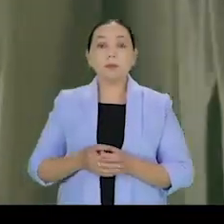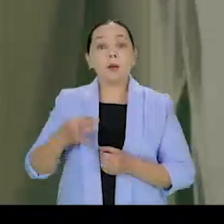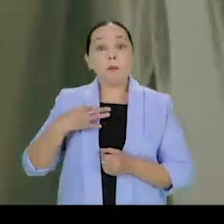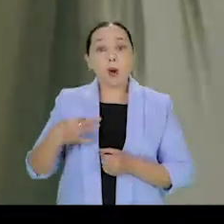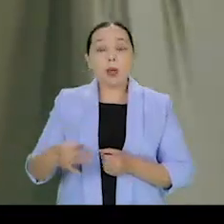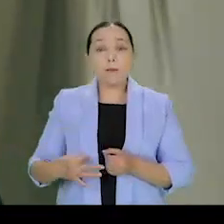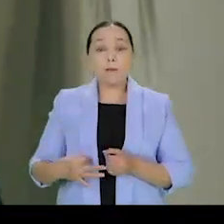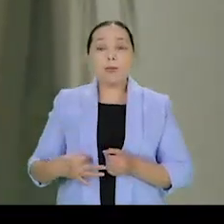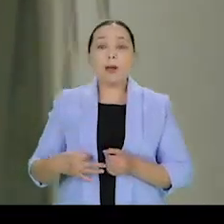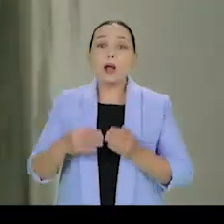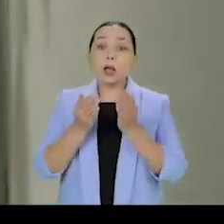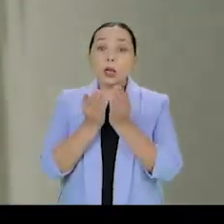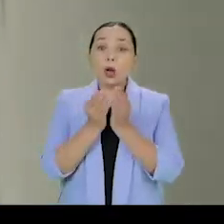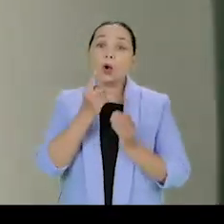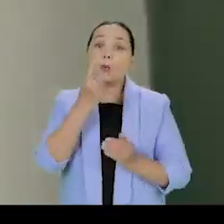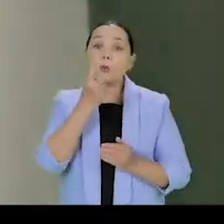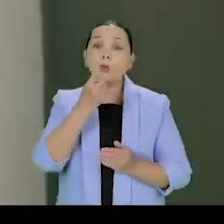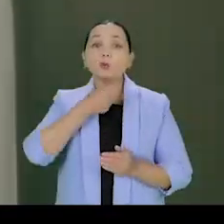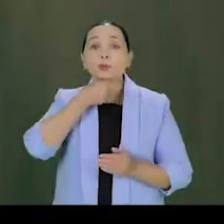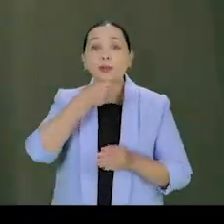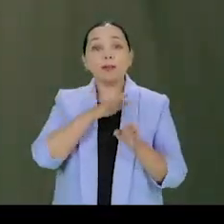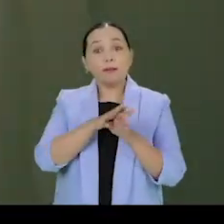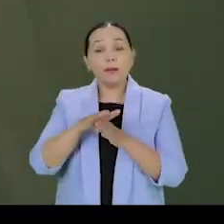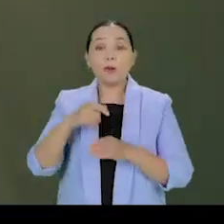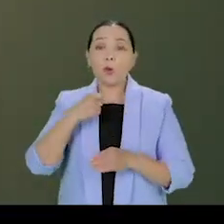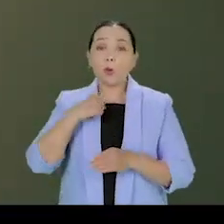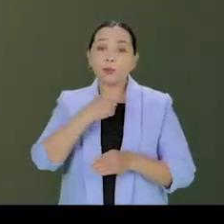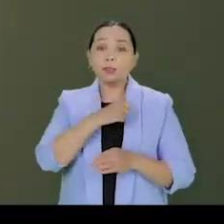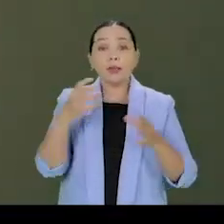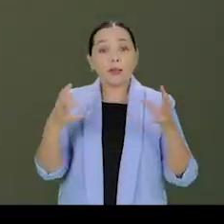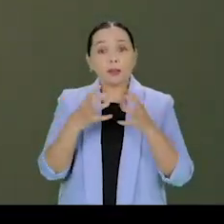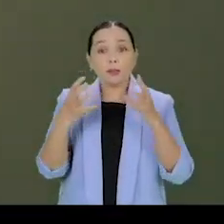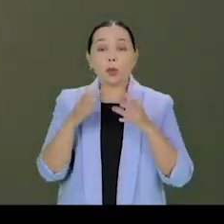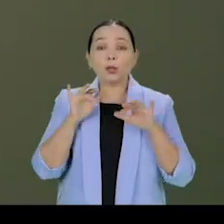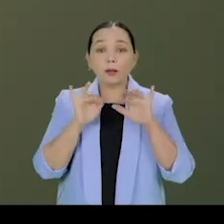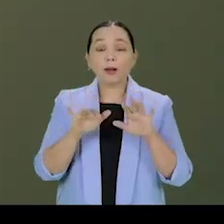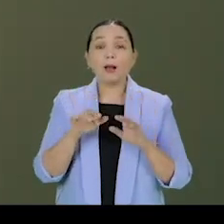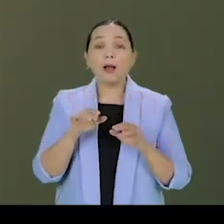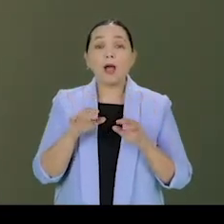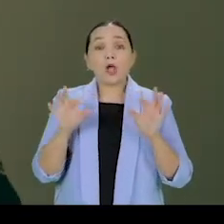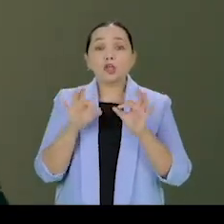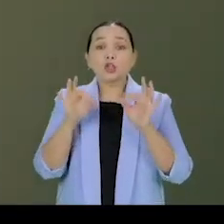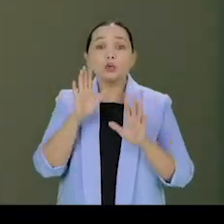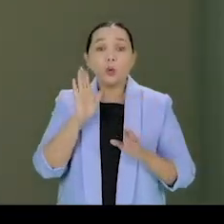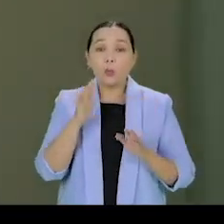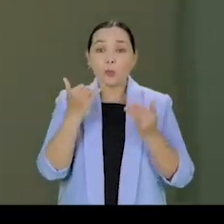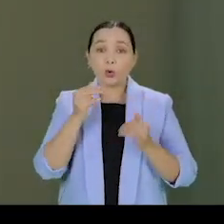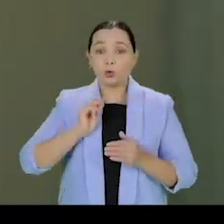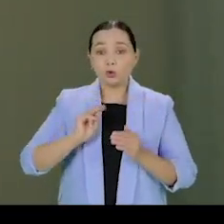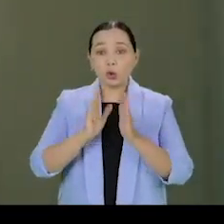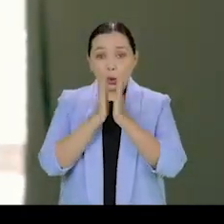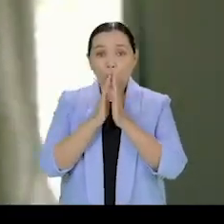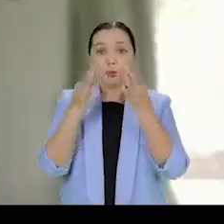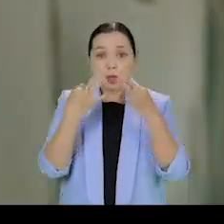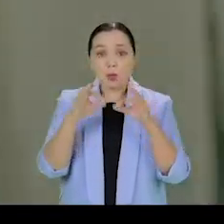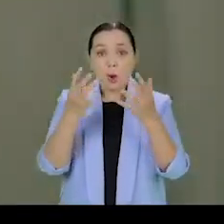Bolam, ilohim kizga kir. O'zingni ehtiyot qil. Hech bo'lmasa, bugun ishdan ruxsat